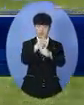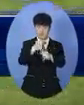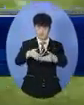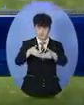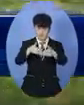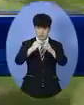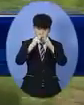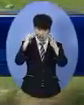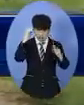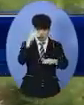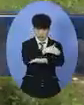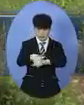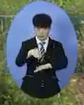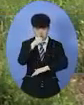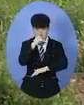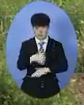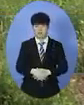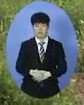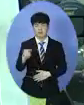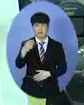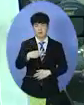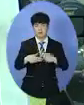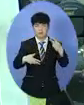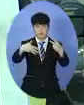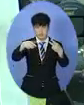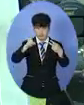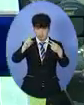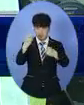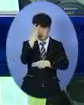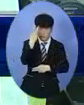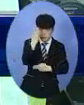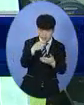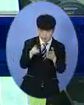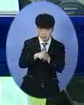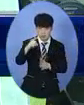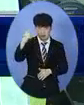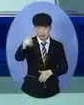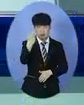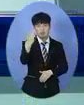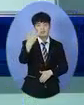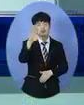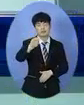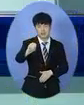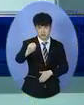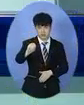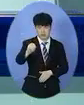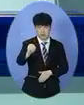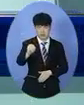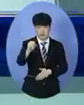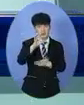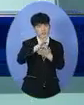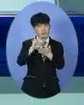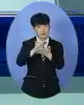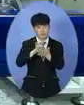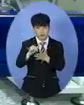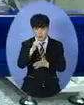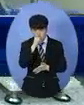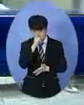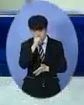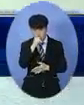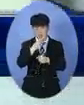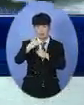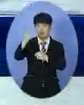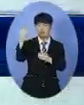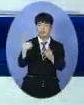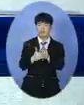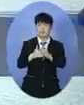등 행정 절차를 진행합니다. 또 2차전지 관리 시스템도 총 180억 원 소요로 2021년까지